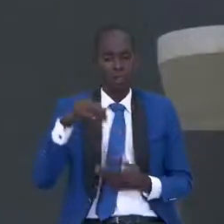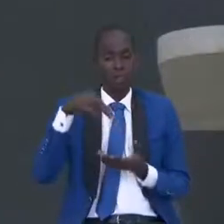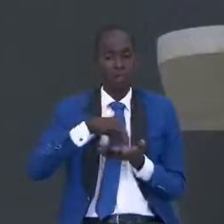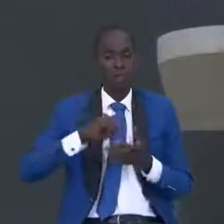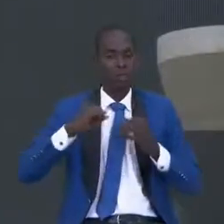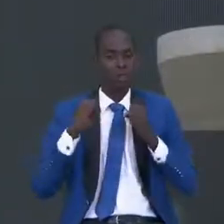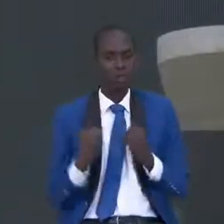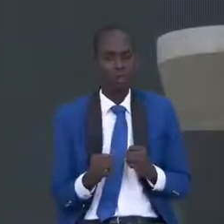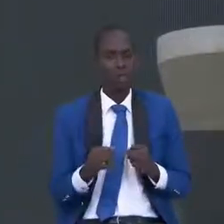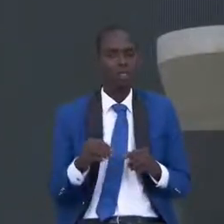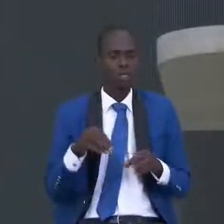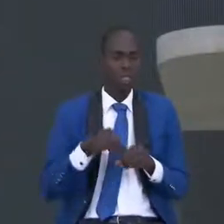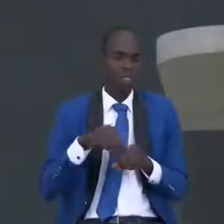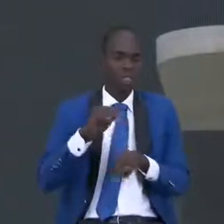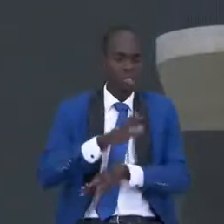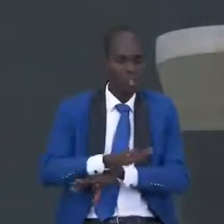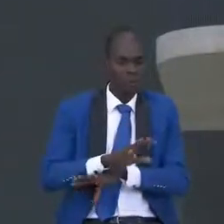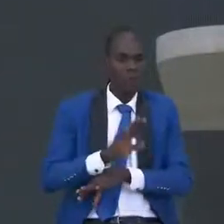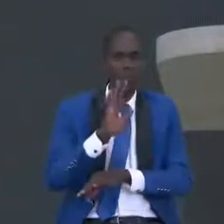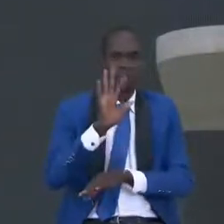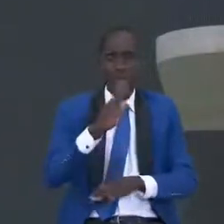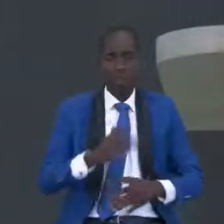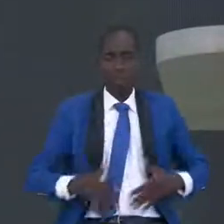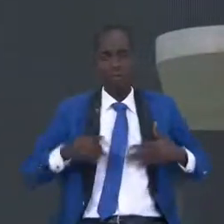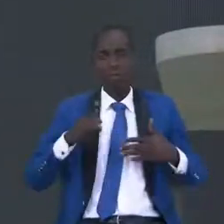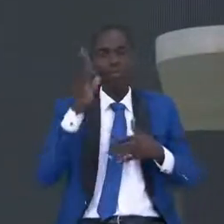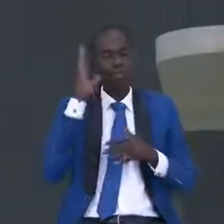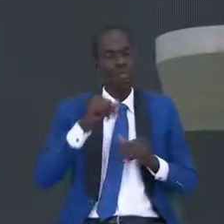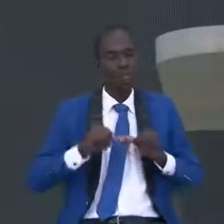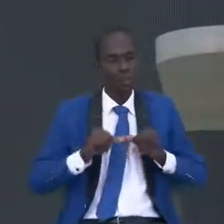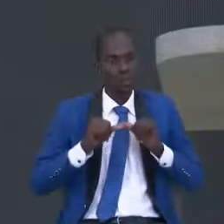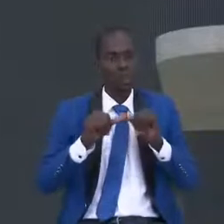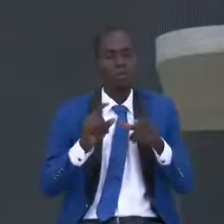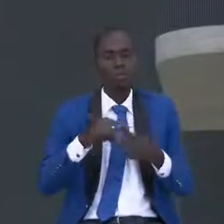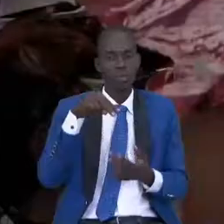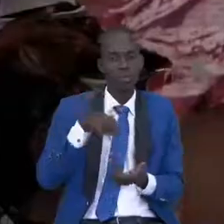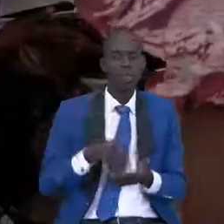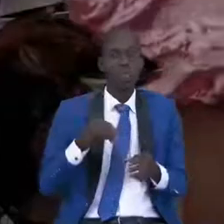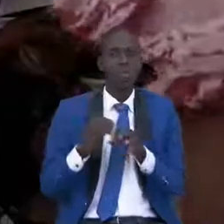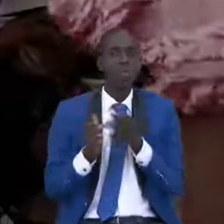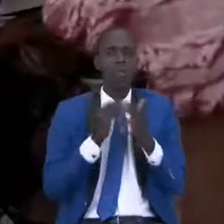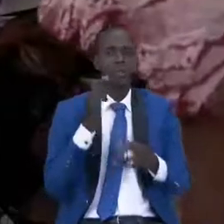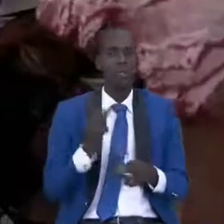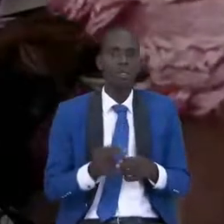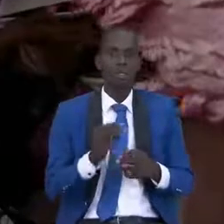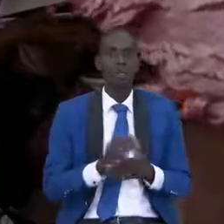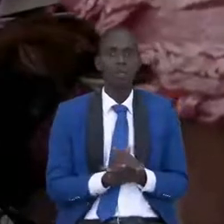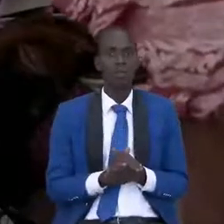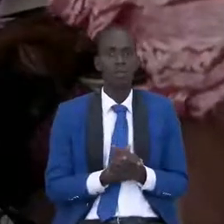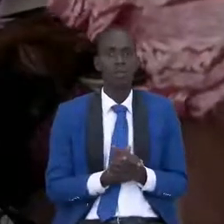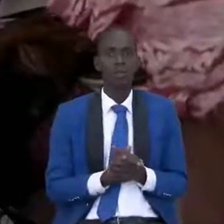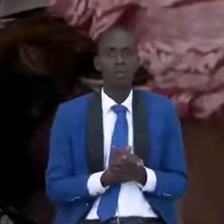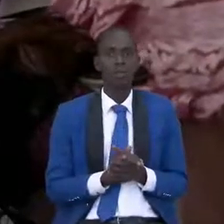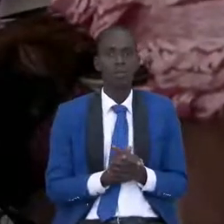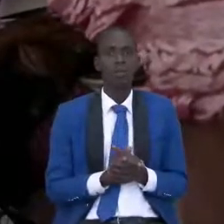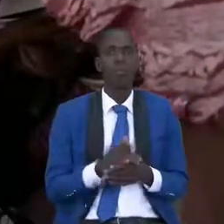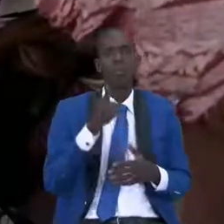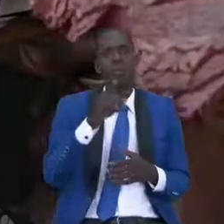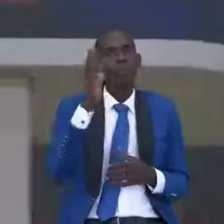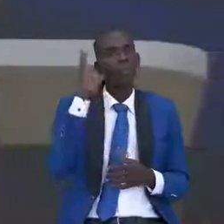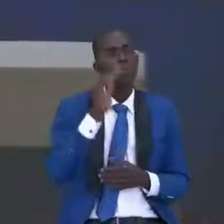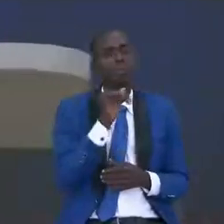la soirée de la vie, tu seras toujours debout au nom de Jésus. Tu ne vas pas